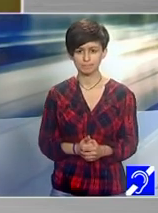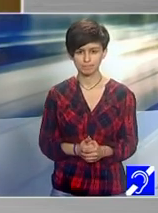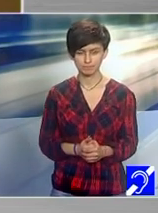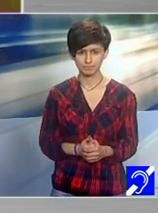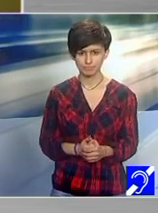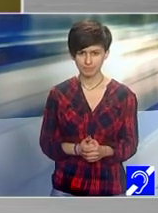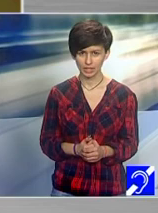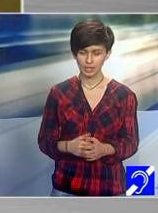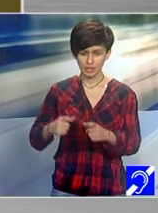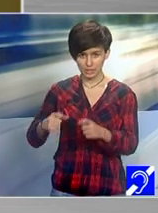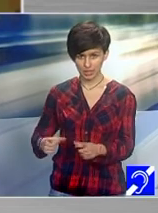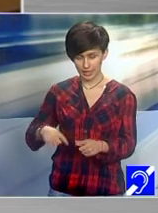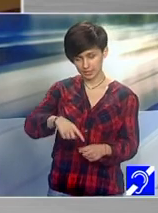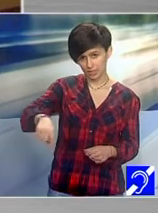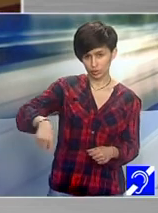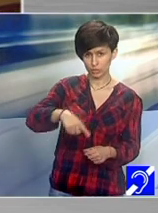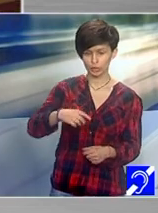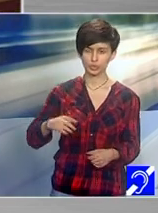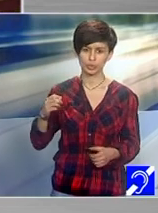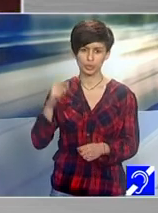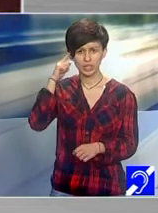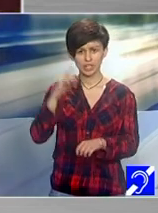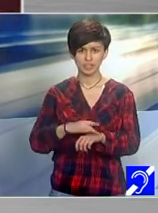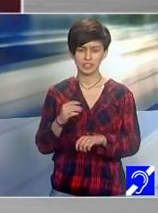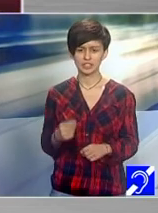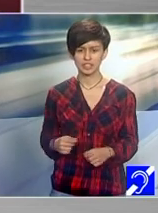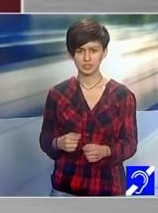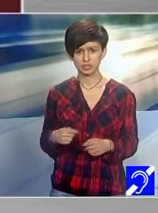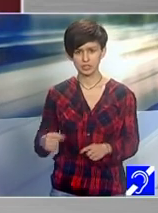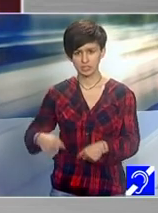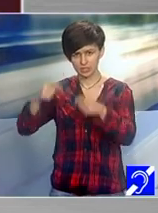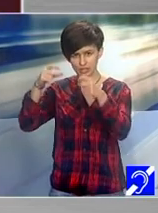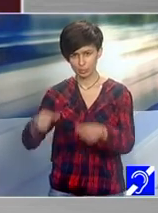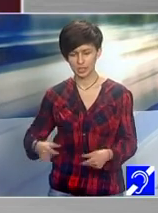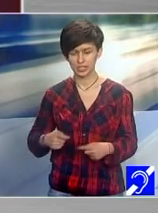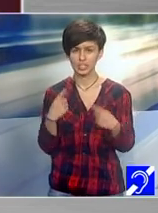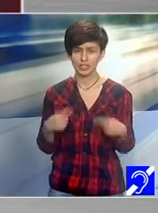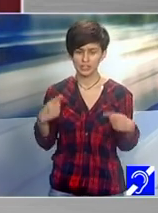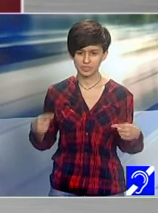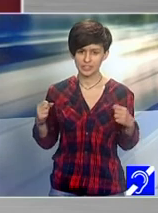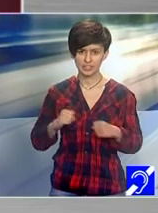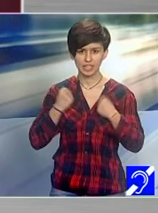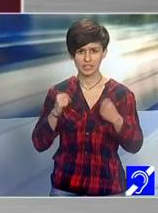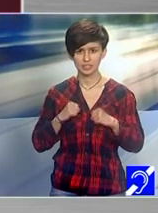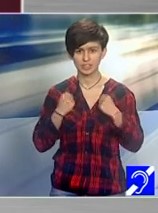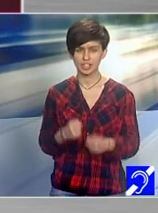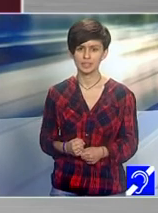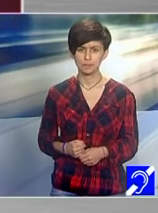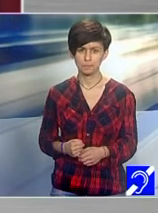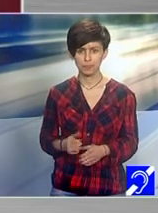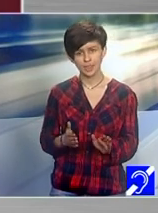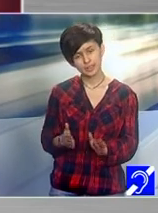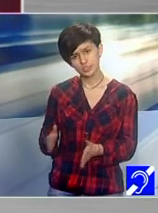domeniile de activitate, începând de la soiuri de plante, cu pomi,